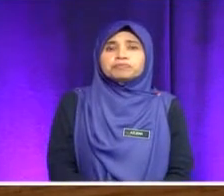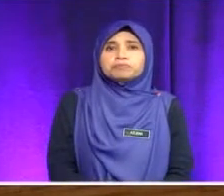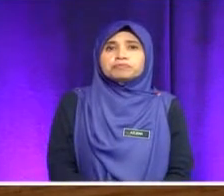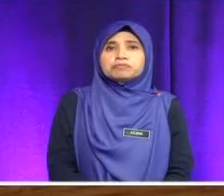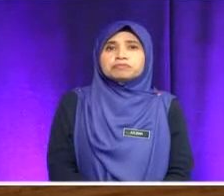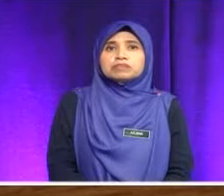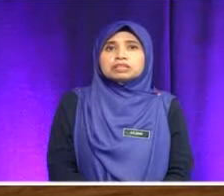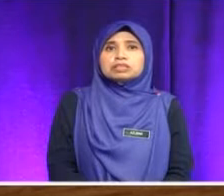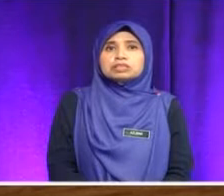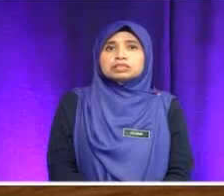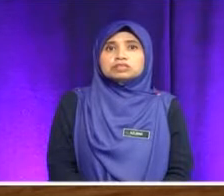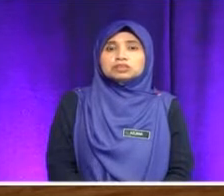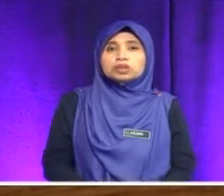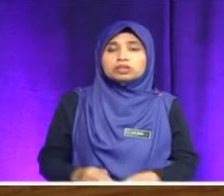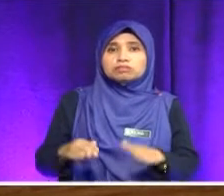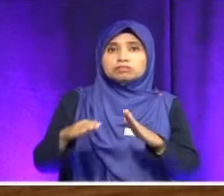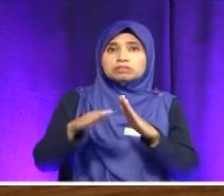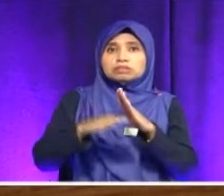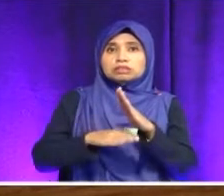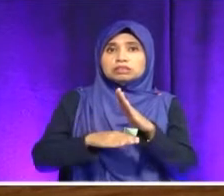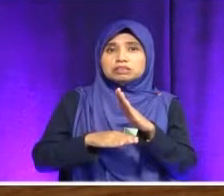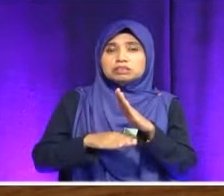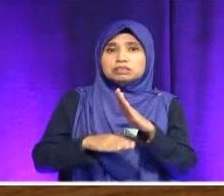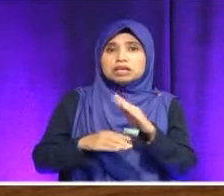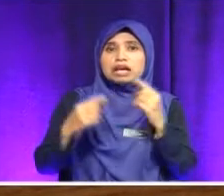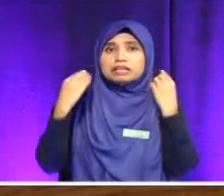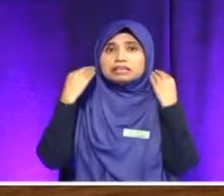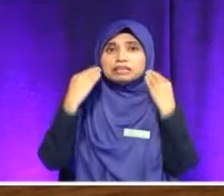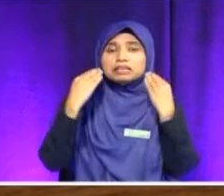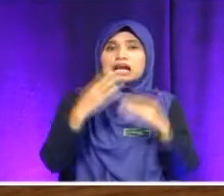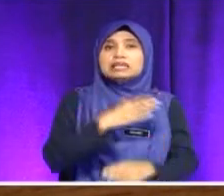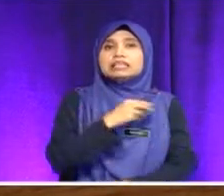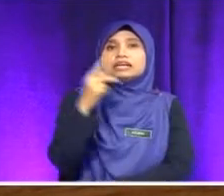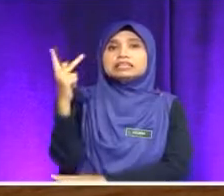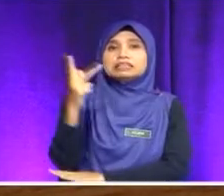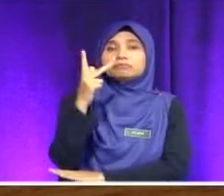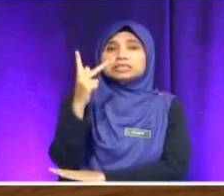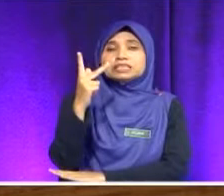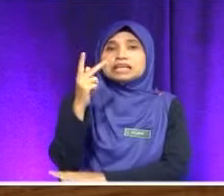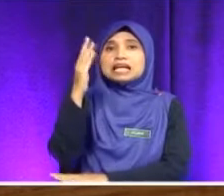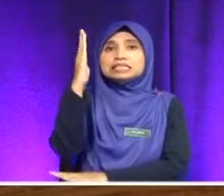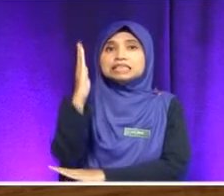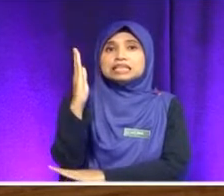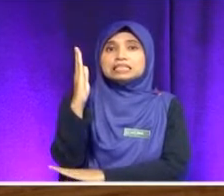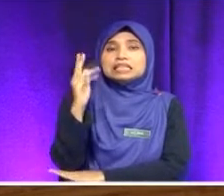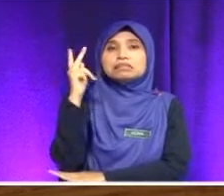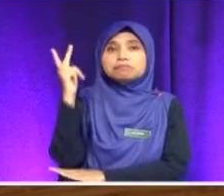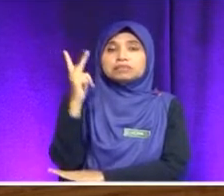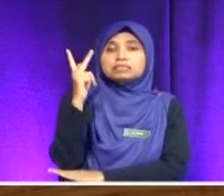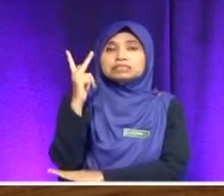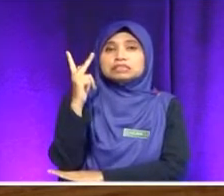Hai besok head Hai teh kita ada kipas Oke kita ada standing fan ring